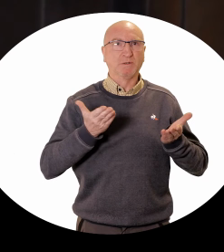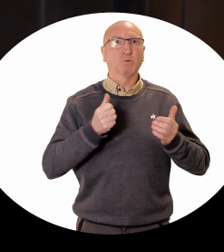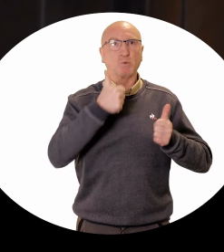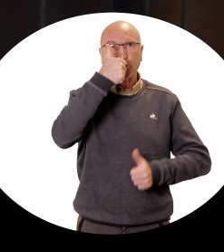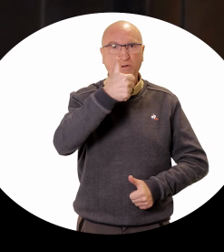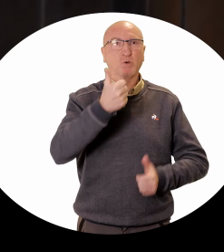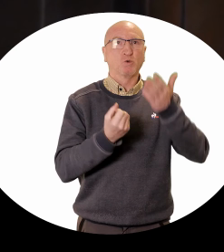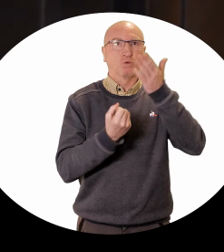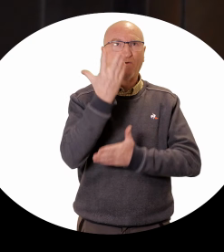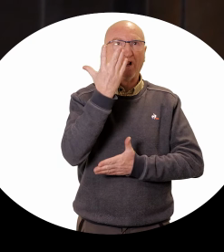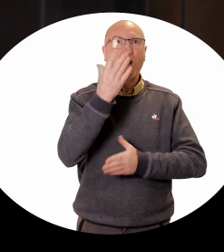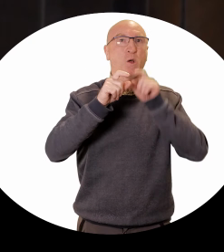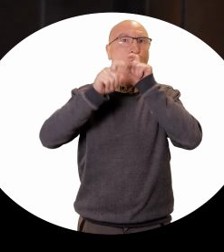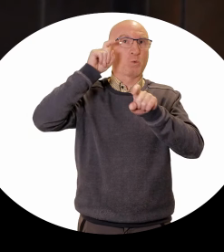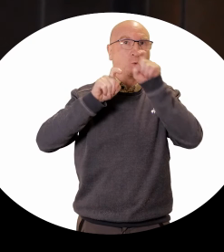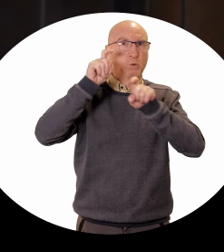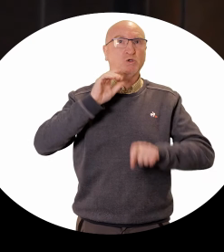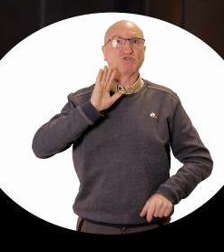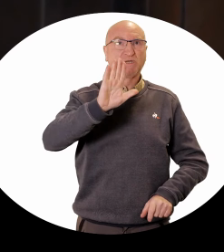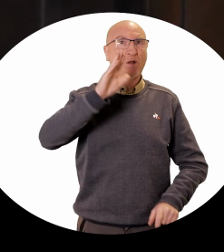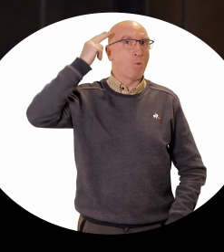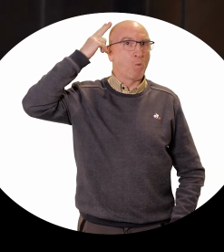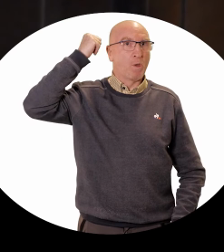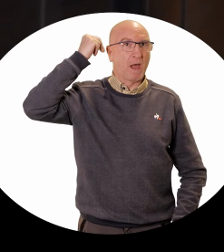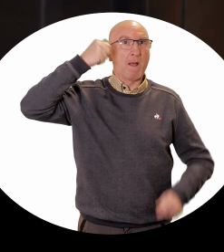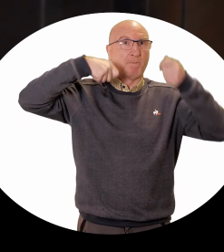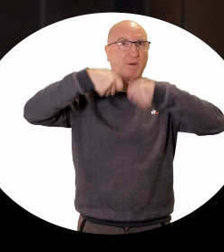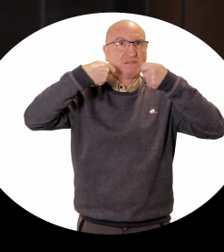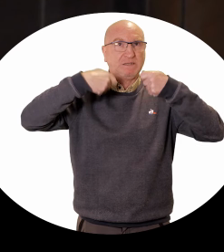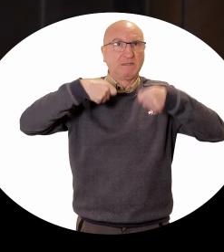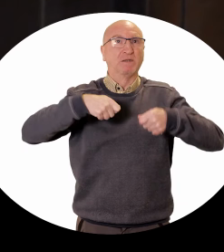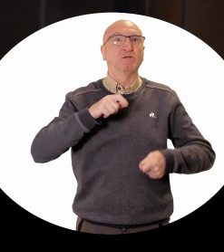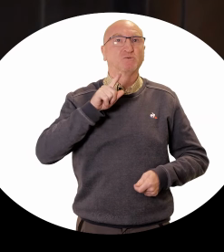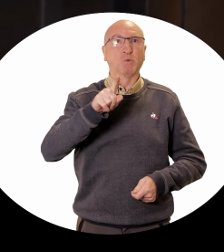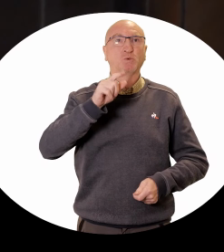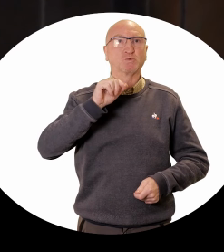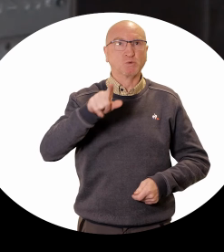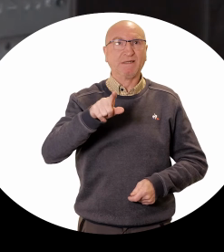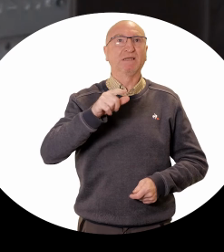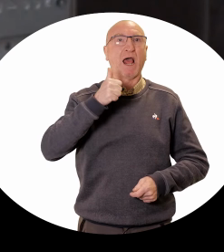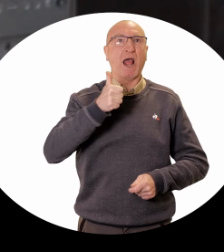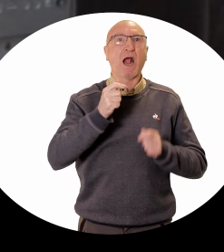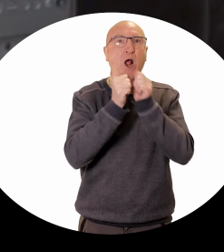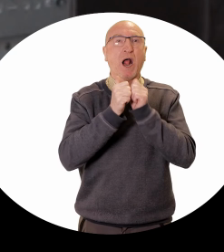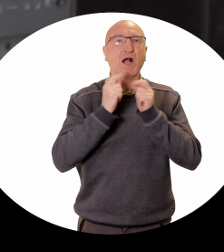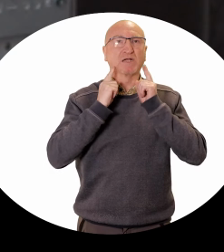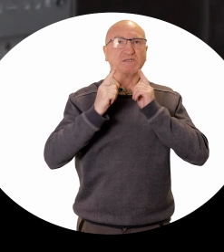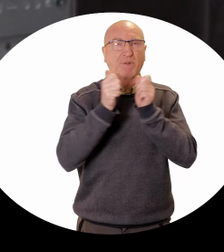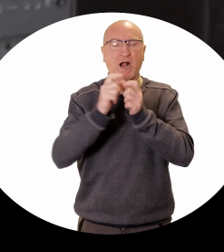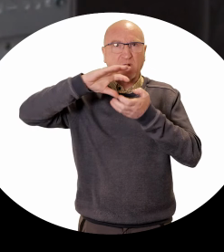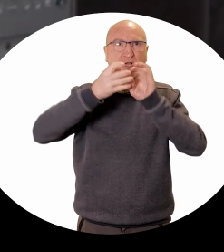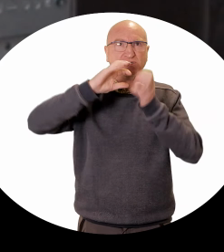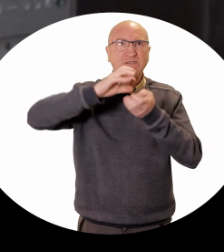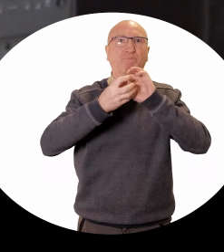allez, il va falloir faire vite, car je dois produire 50 000 joints en 24 heures. Arrivons, débat!